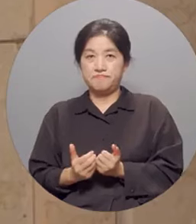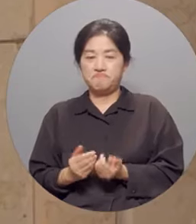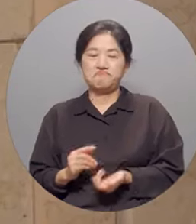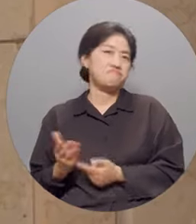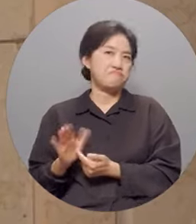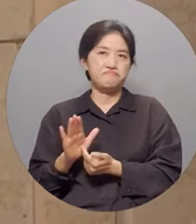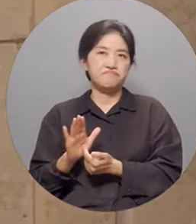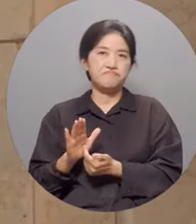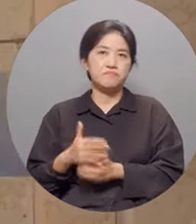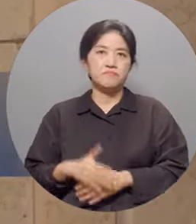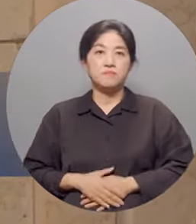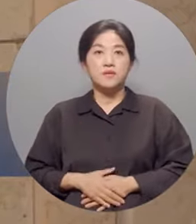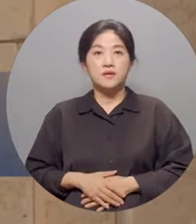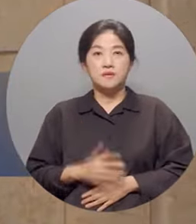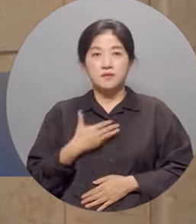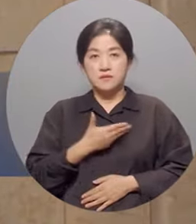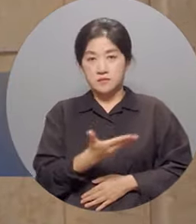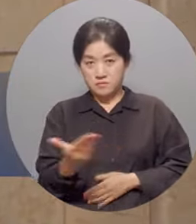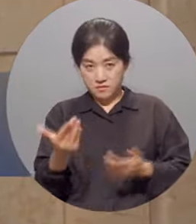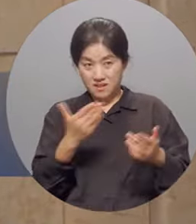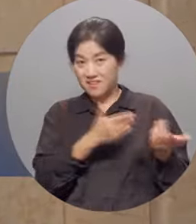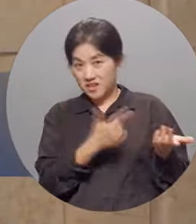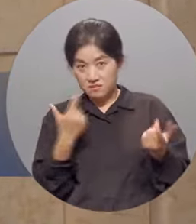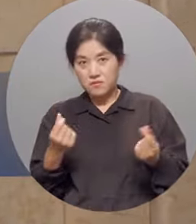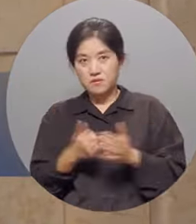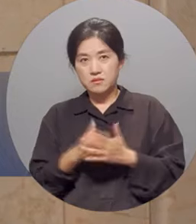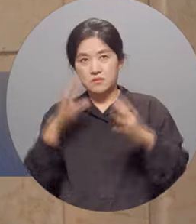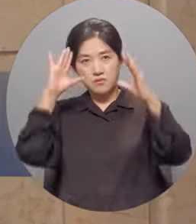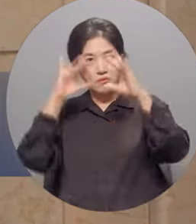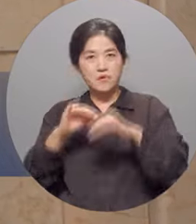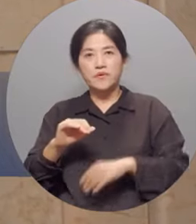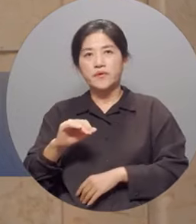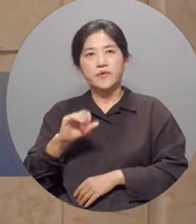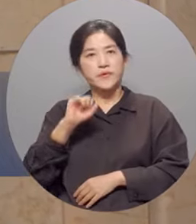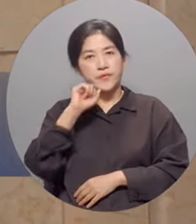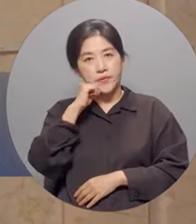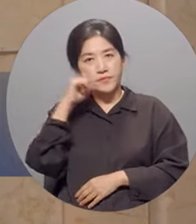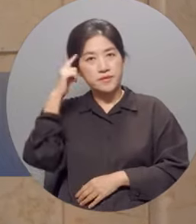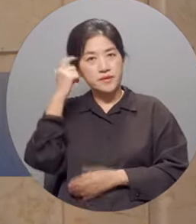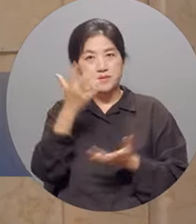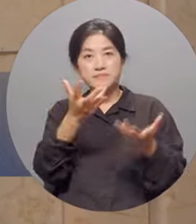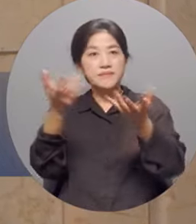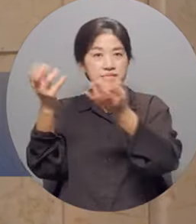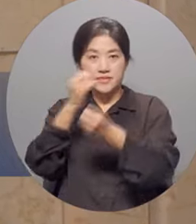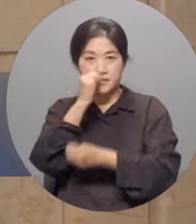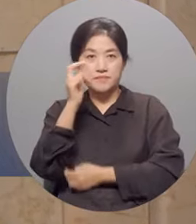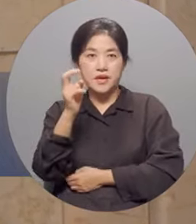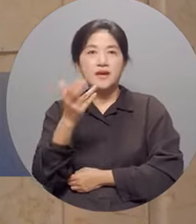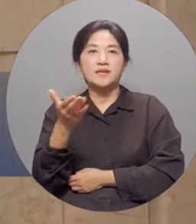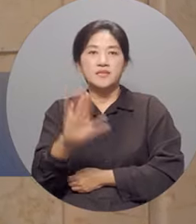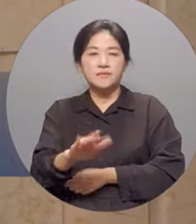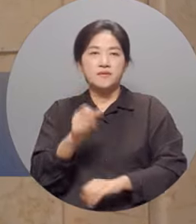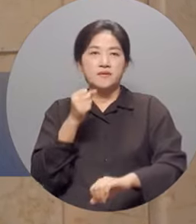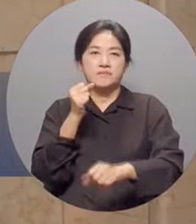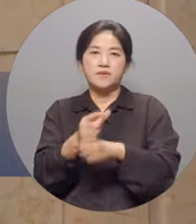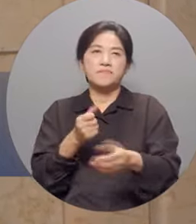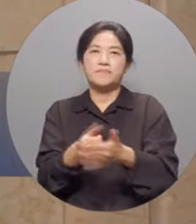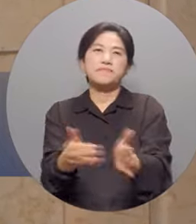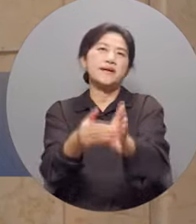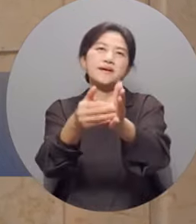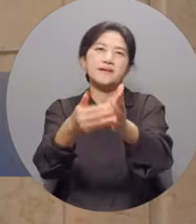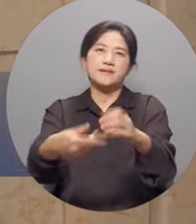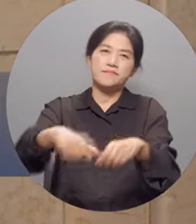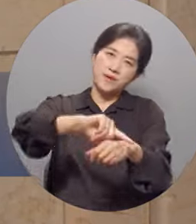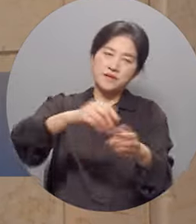않았습니다. 알려진 바와 같이 공감하기 어렵다라고 생각하시는 분들이 많을 것 같습니다. 다만 이미 결정된 것이니 제가 더